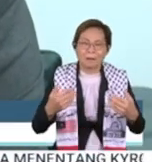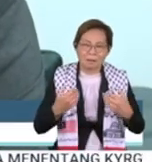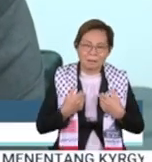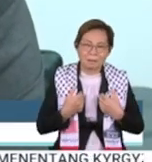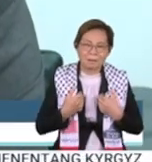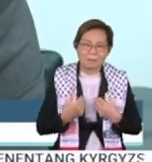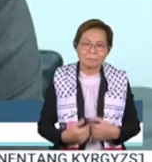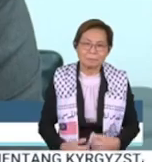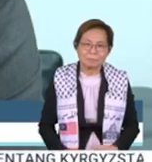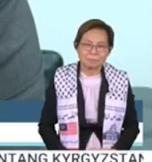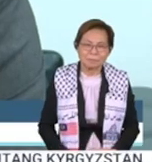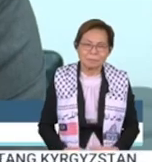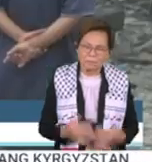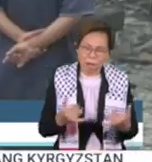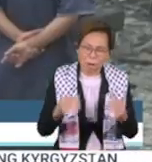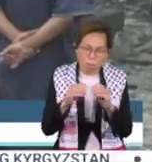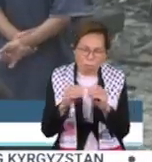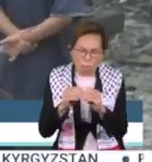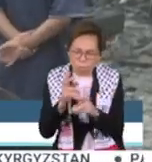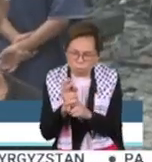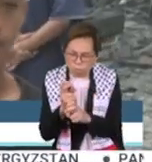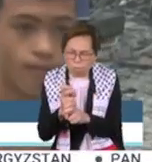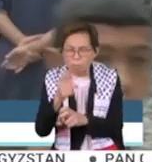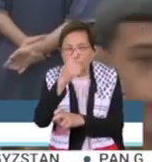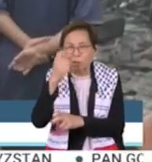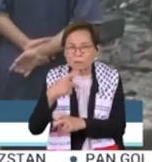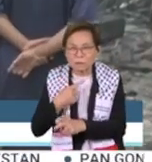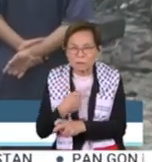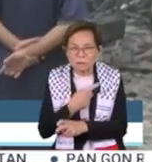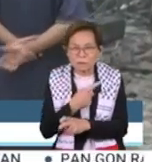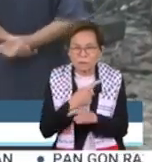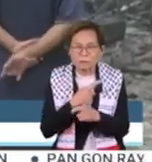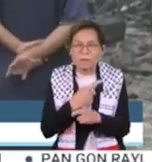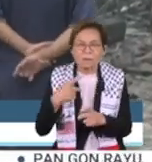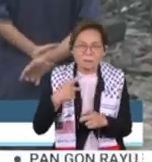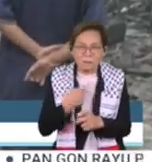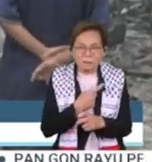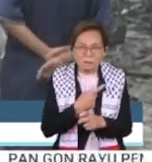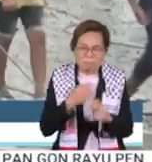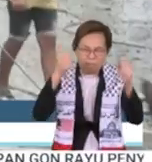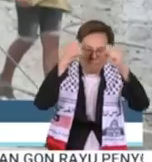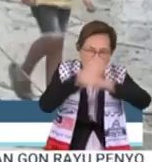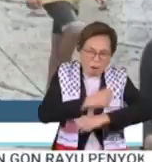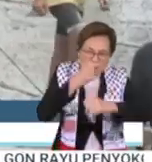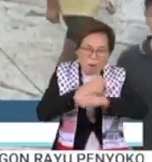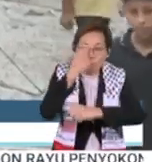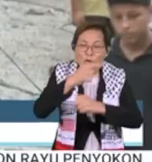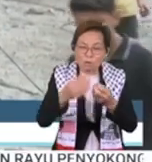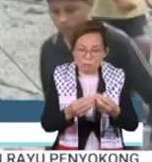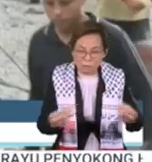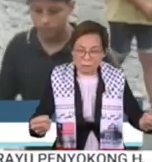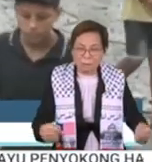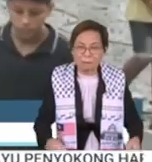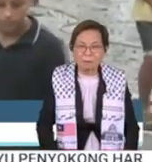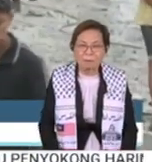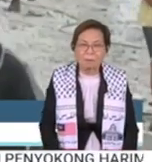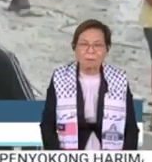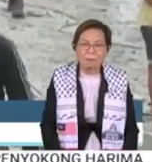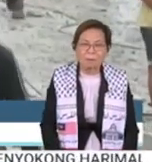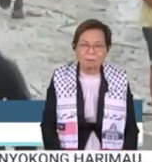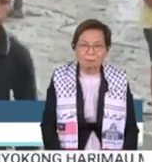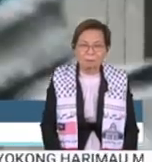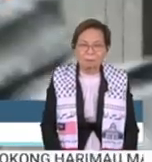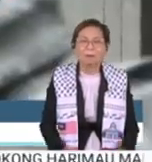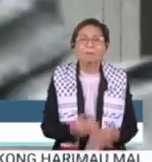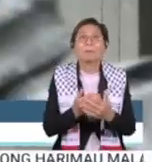keadaan makin susah, because kita fight untuk kita punya tanah. So mereka still